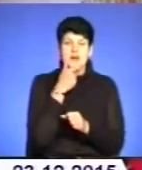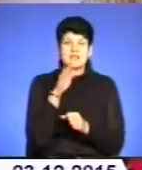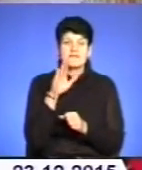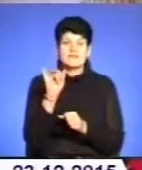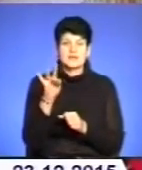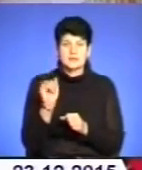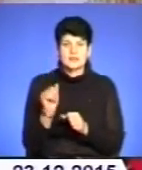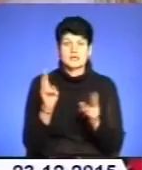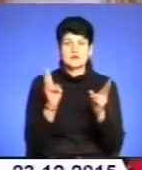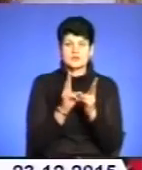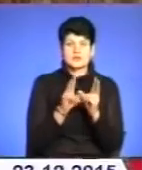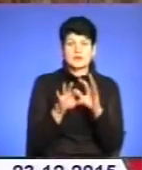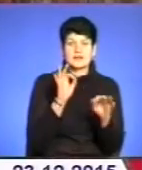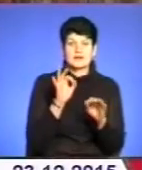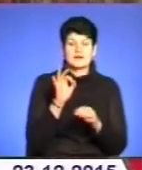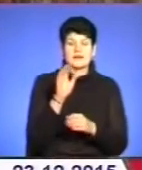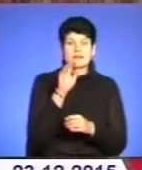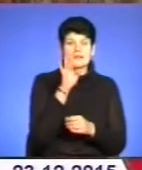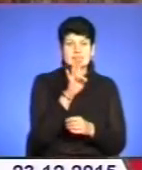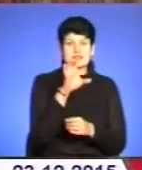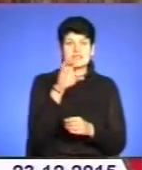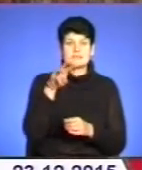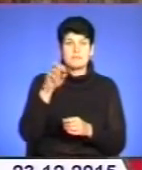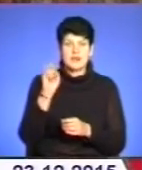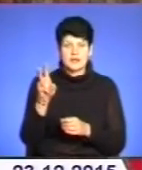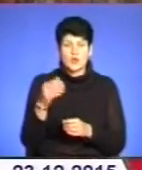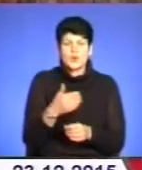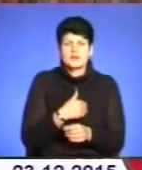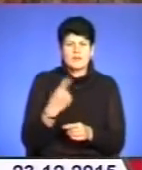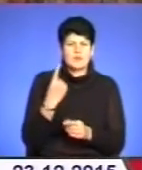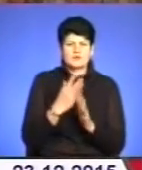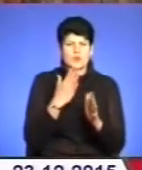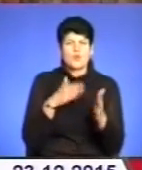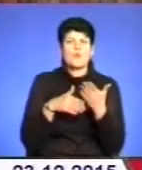обрала Назара Смика. Першим ділом я хотіла допомогти